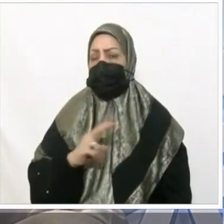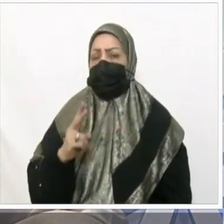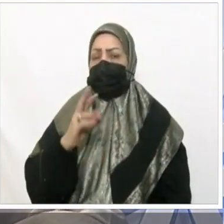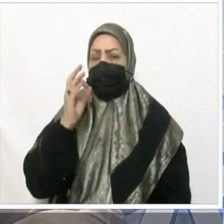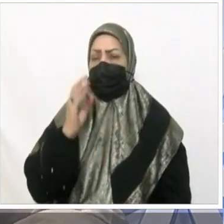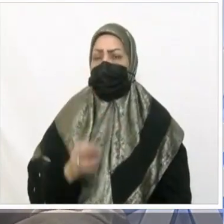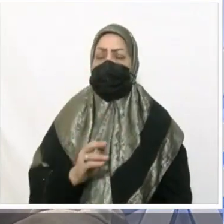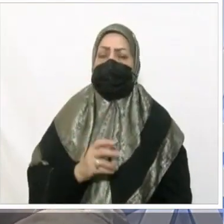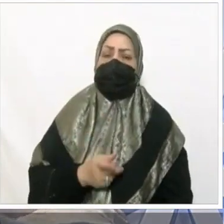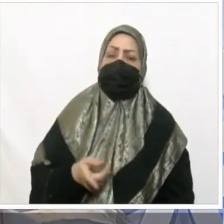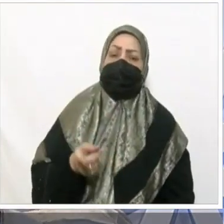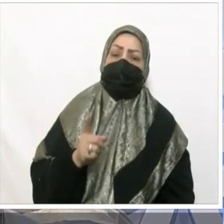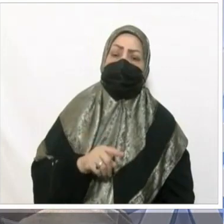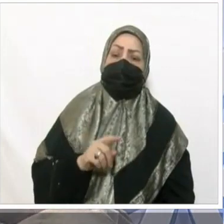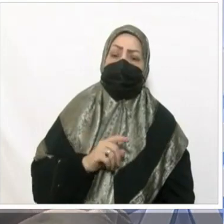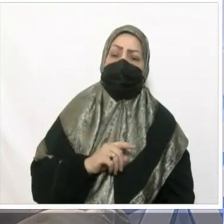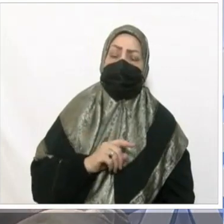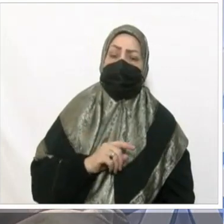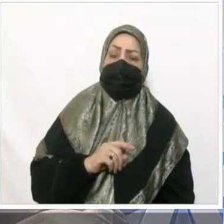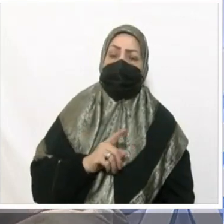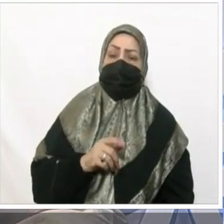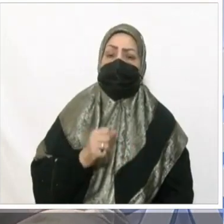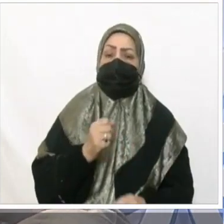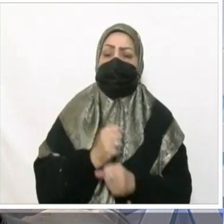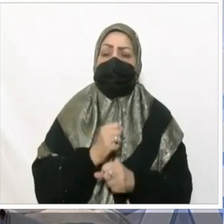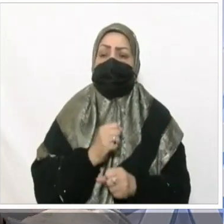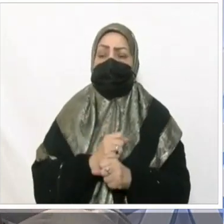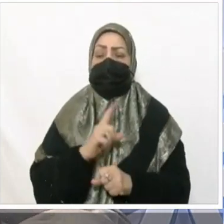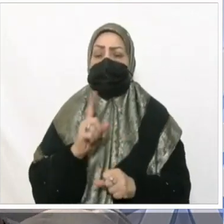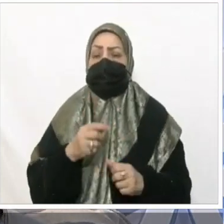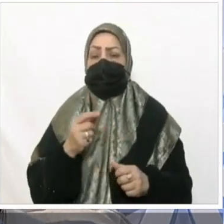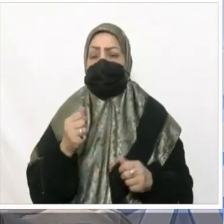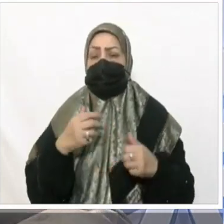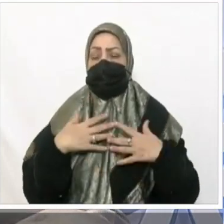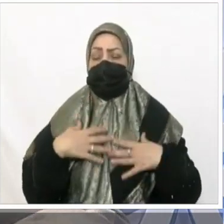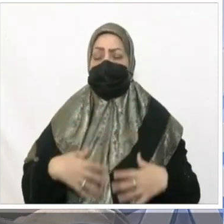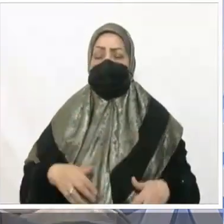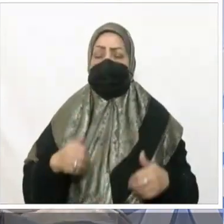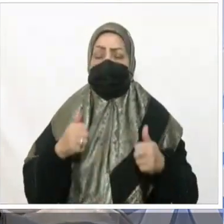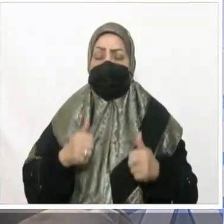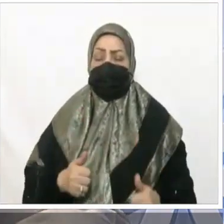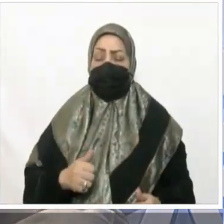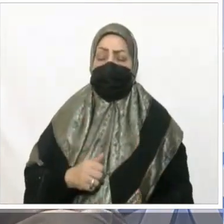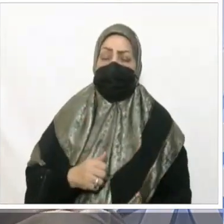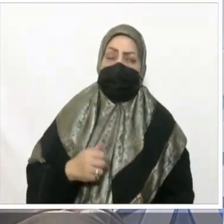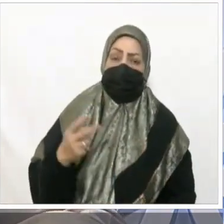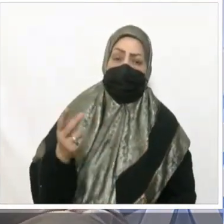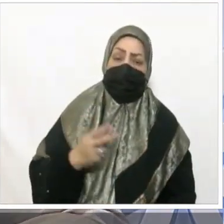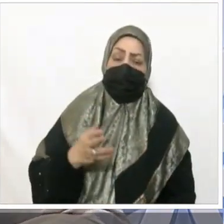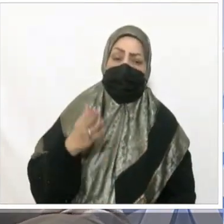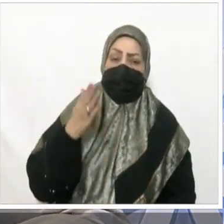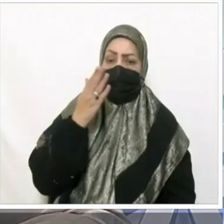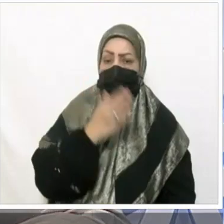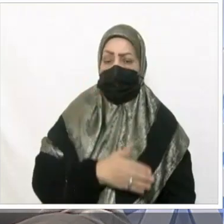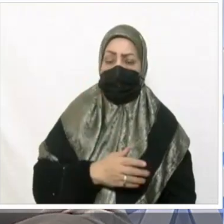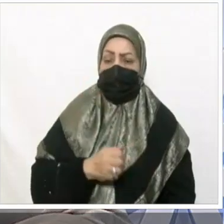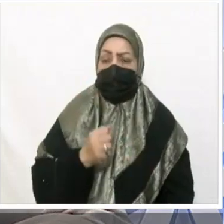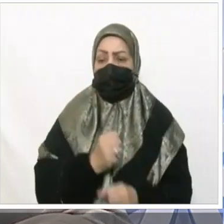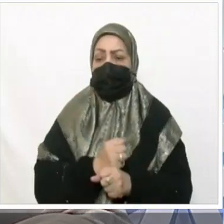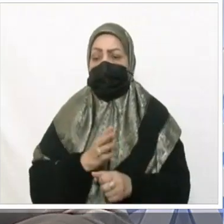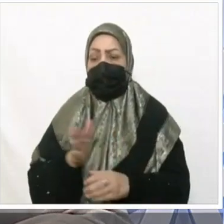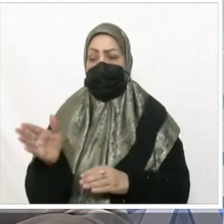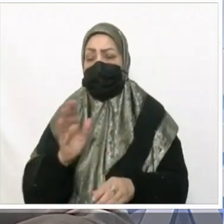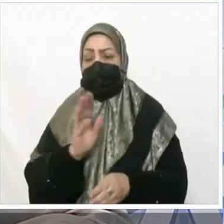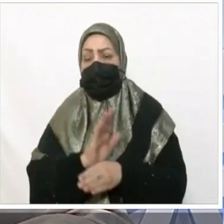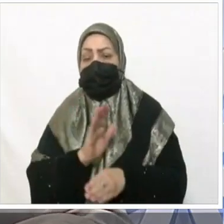كانك يعني صحيح البدن، فأني نشجعك ونقولك برا اختم من غير مرتبك، اشتغل في عملك